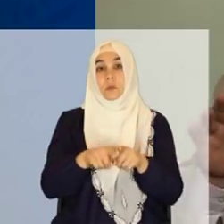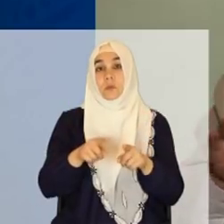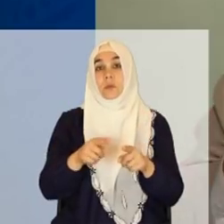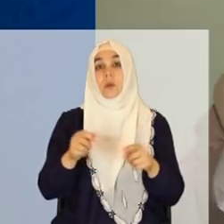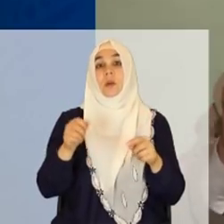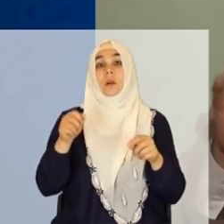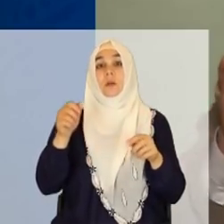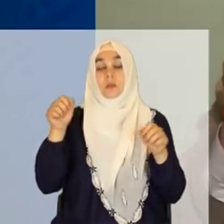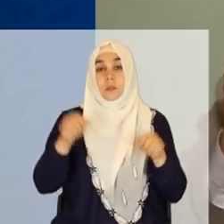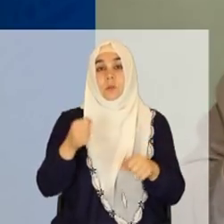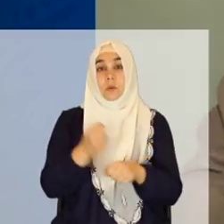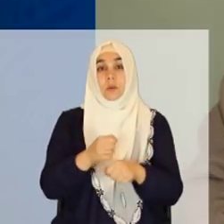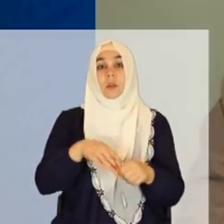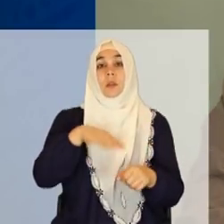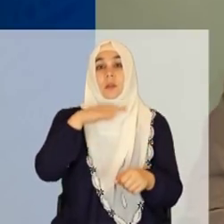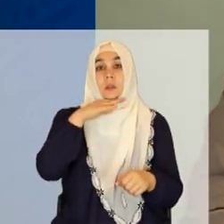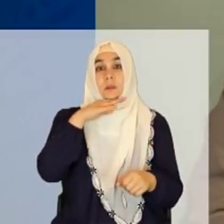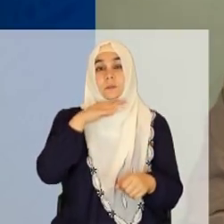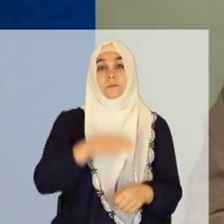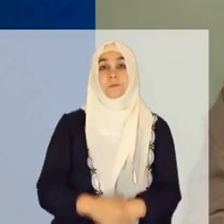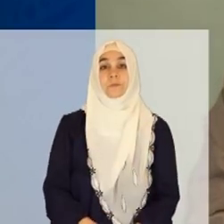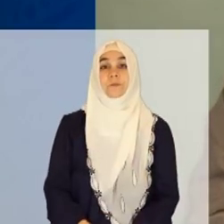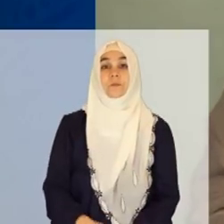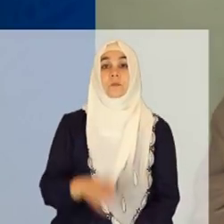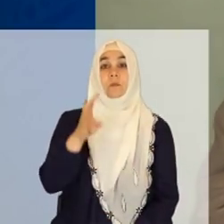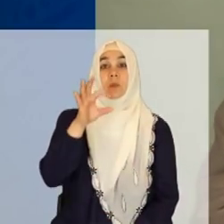yetadi. Yetarlik.